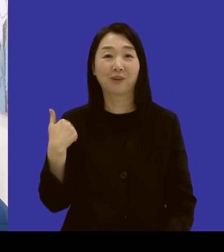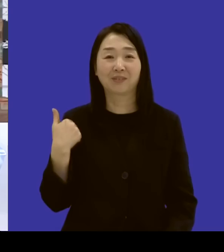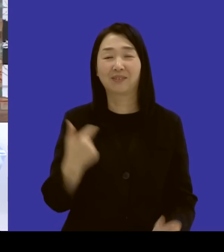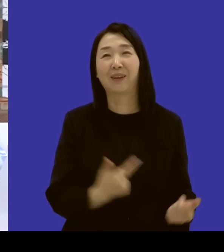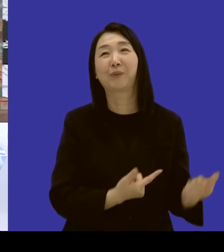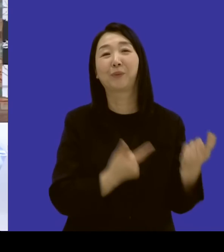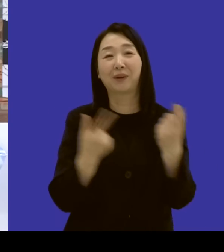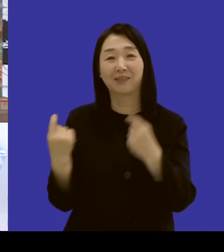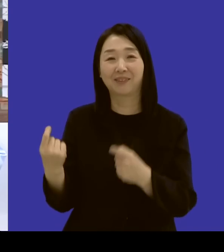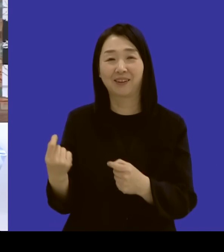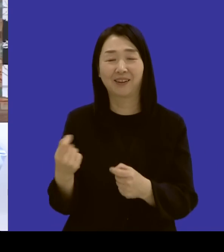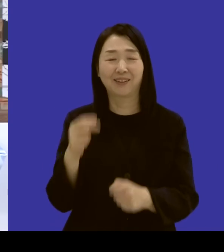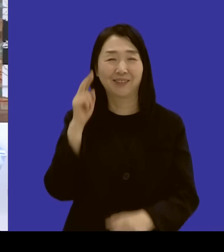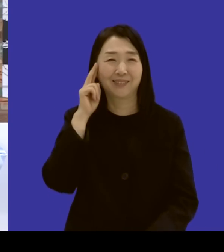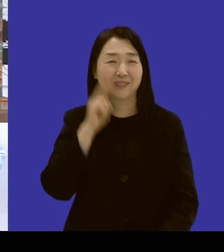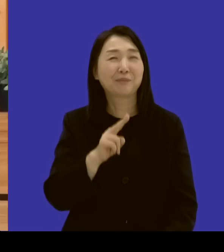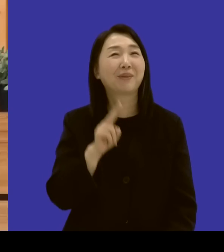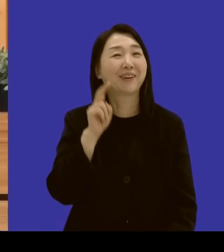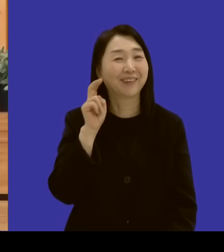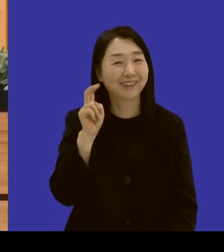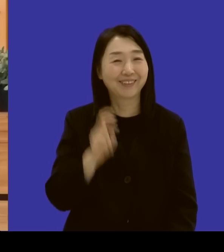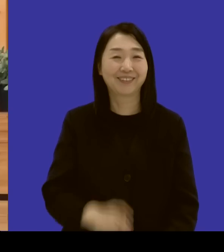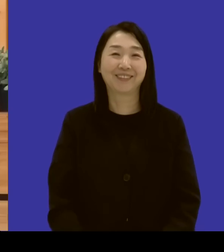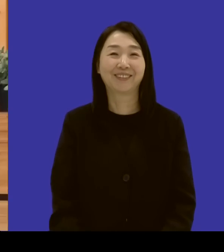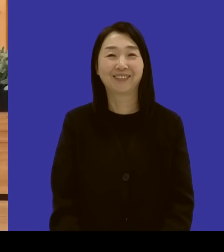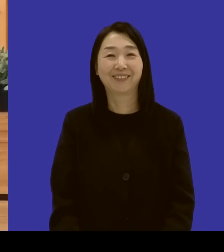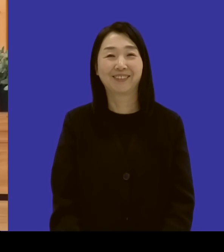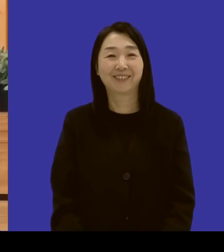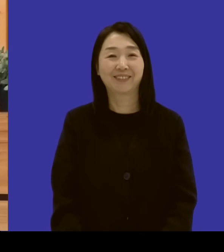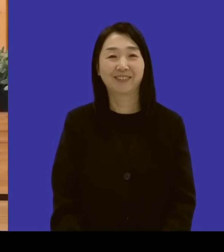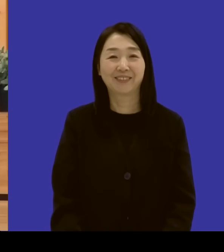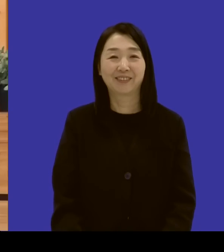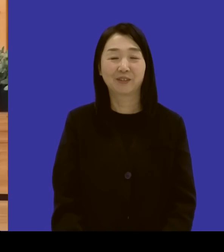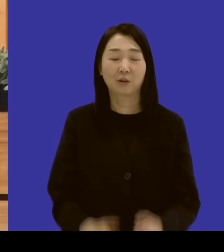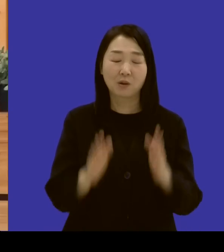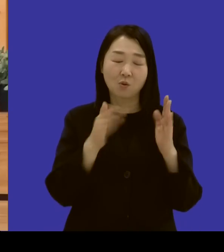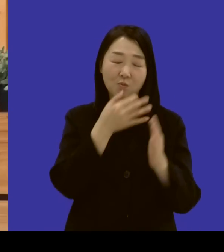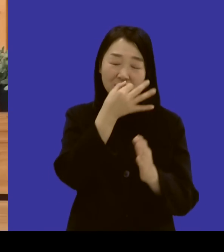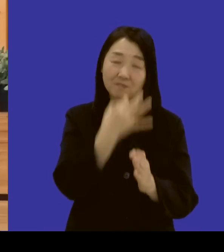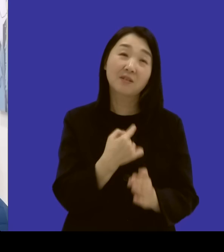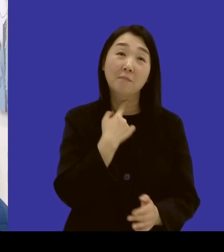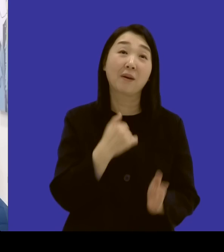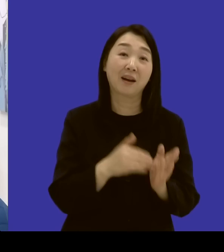똑같아요. 다 더 할 수도 있어요. 더 수도 있죠. 공부하는 네, 거야. 그러니까 고대도. 얼마나 힘들게 했겠어요. 맞아요.